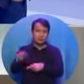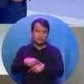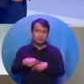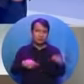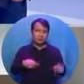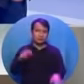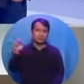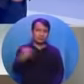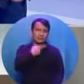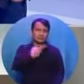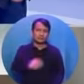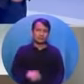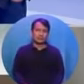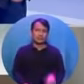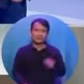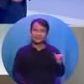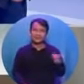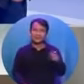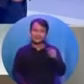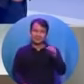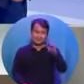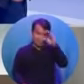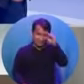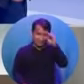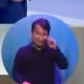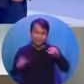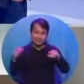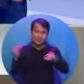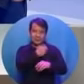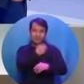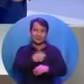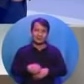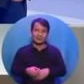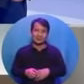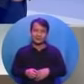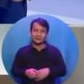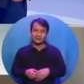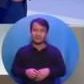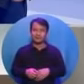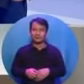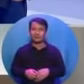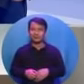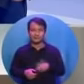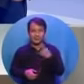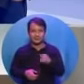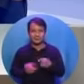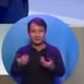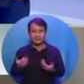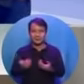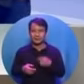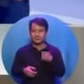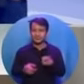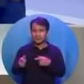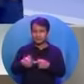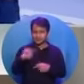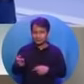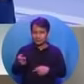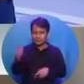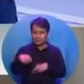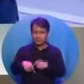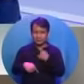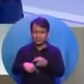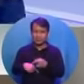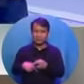dinadagukan. Dinadagukan talaga? Opo, dinadagukan po yung lalaki, yung si Anthony, nung babae. At itong si Anthony hindi po